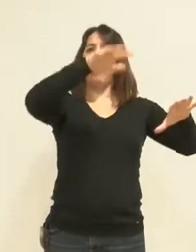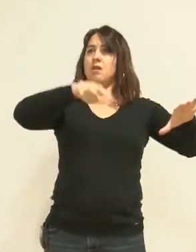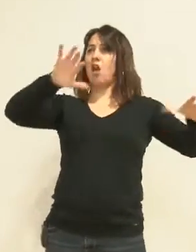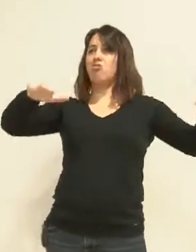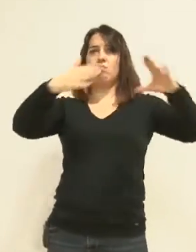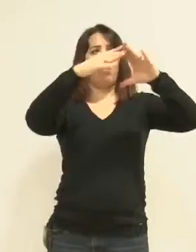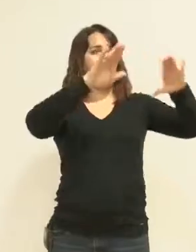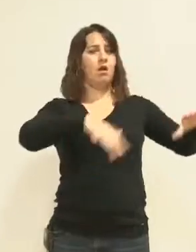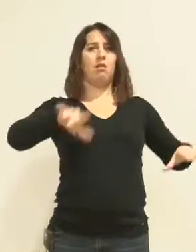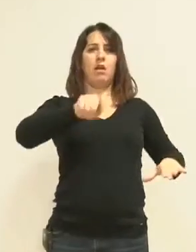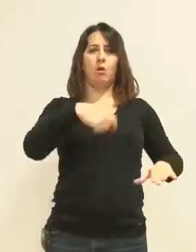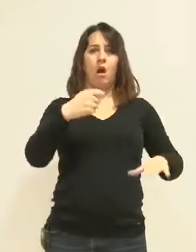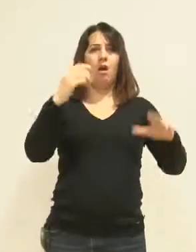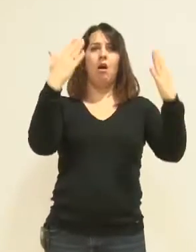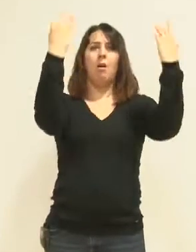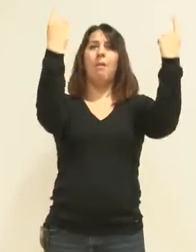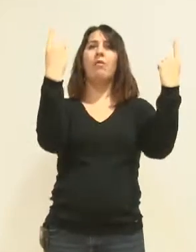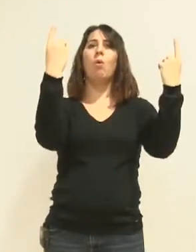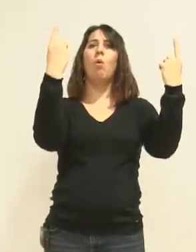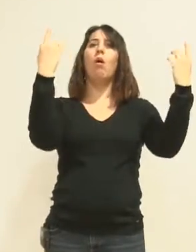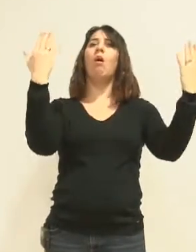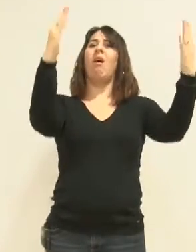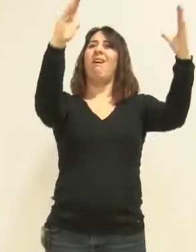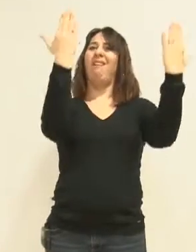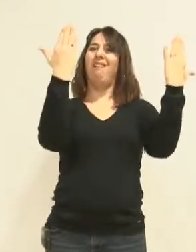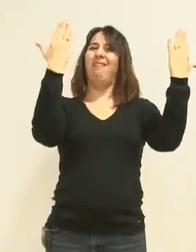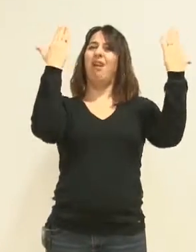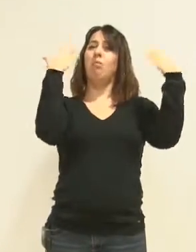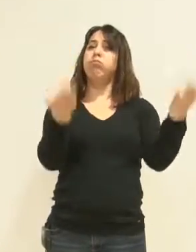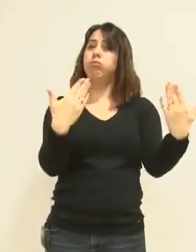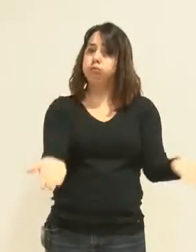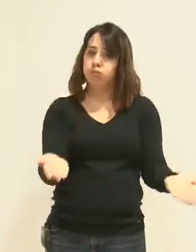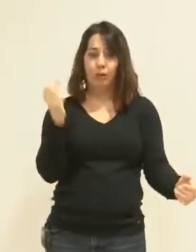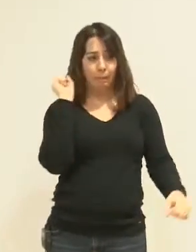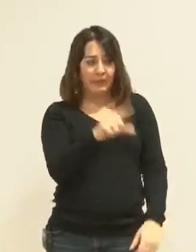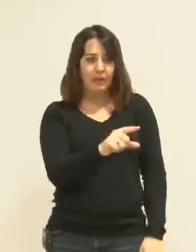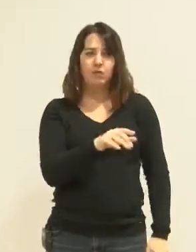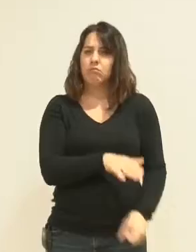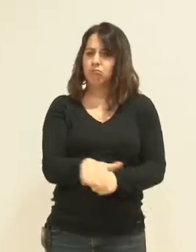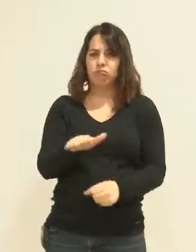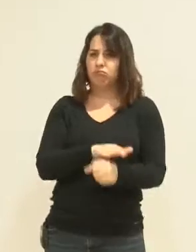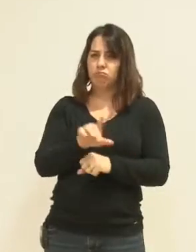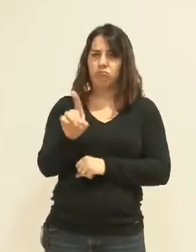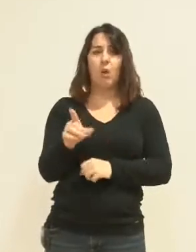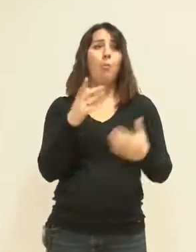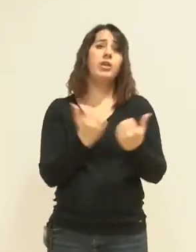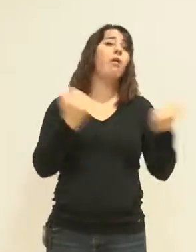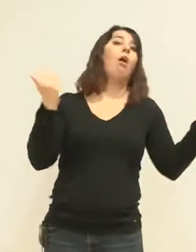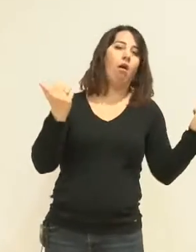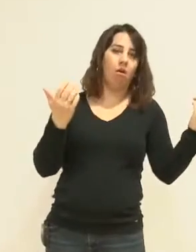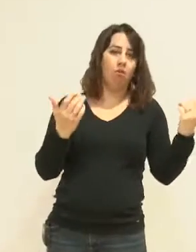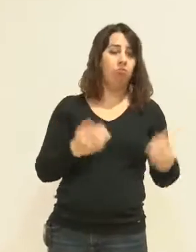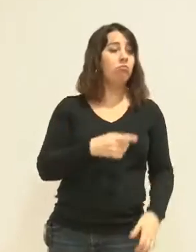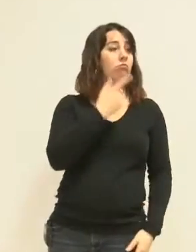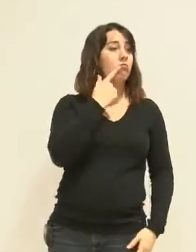naturel, supprimer les panneaux publicitaires commerciaux uniquement ne suffit pas. Quitte à être manichéen, soit on